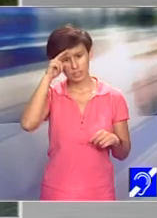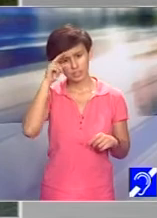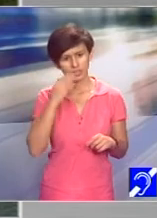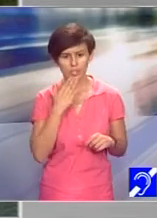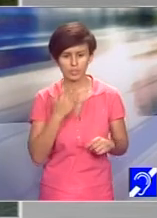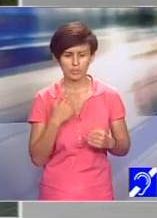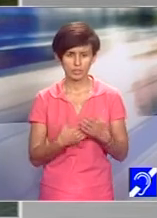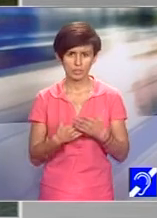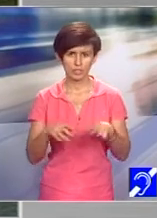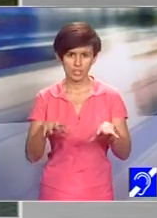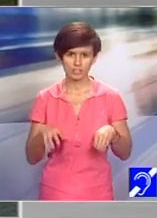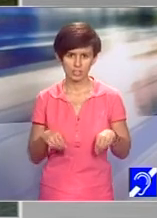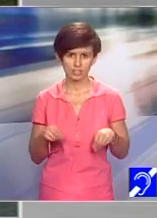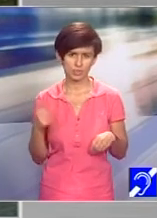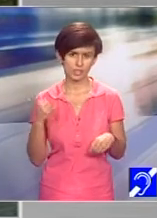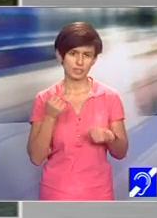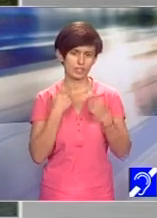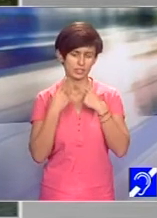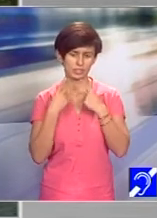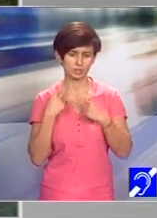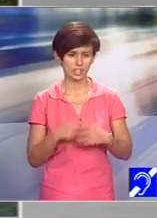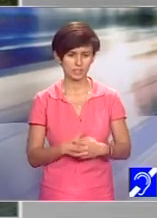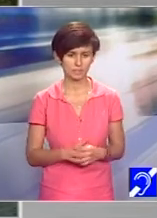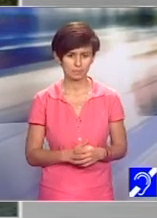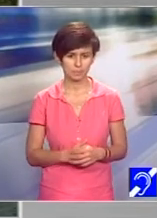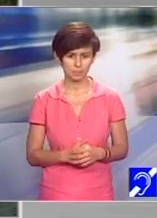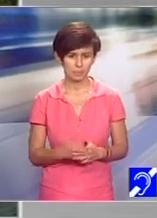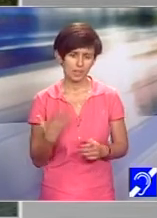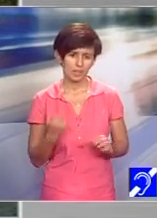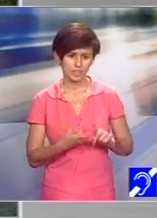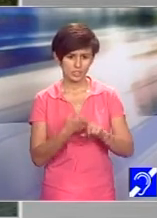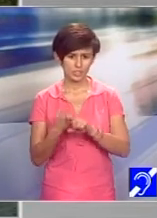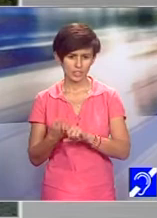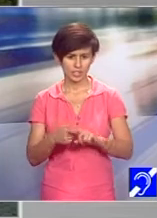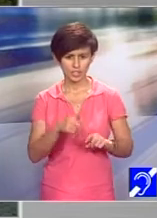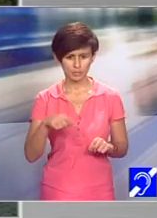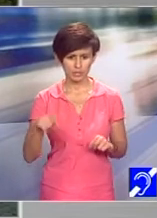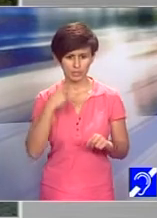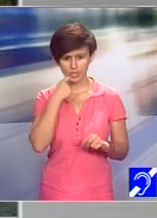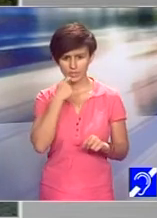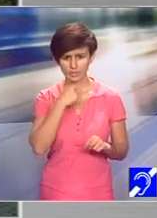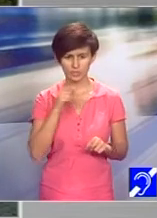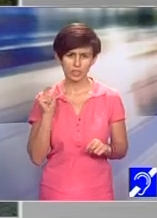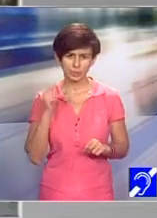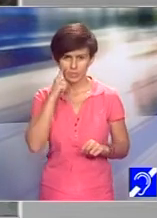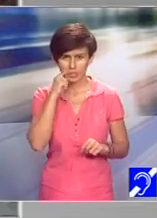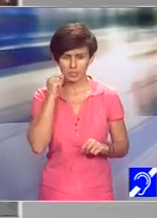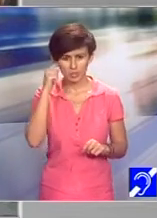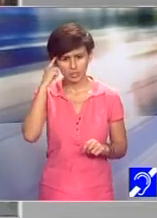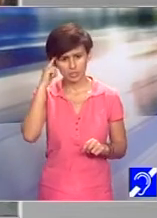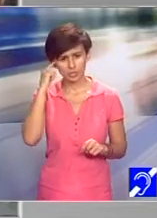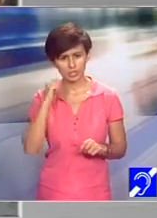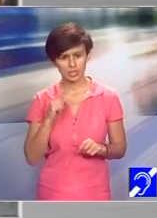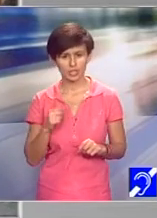acceptat să veniți la noi la cadru. Spuneți-mi, vă rog, mai întâi, ce vă leagă pe dumneavoastră de Cluj? Poate puțină lume știe că dumneavoastră ați făcut facultatea